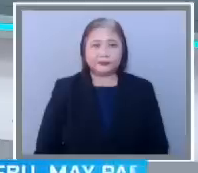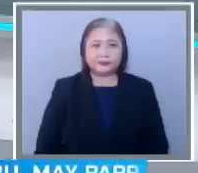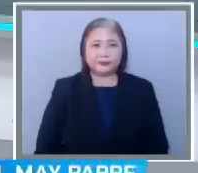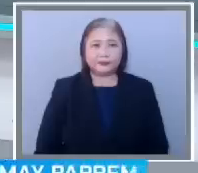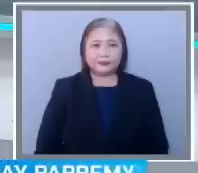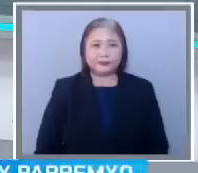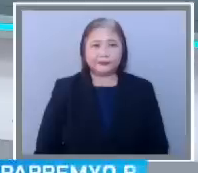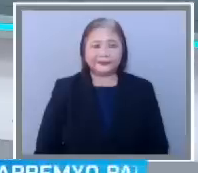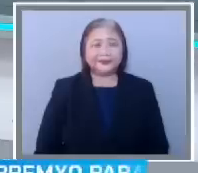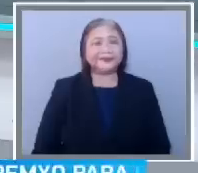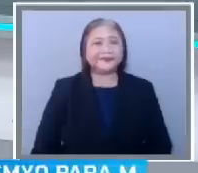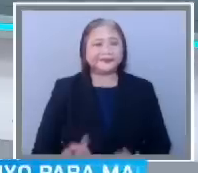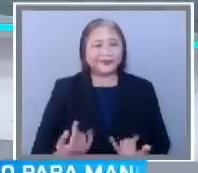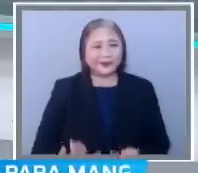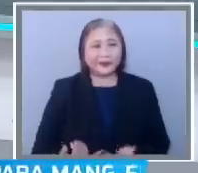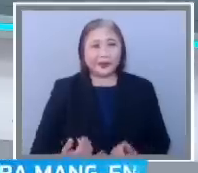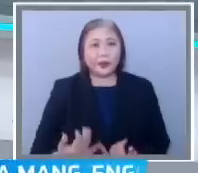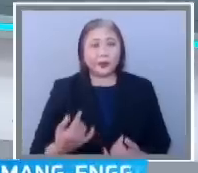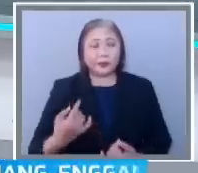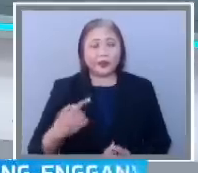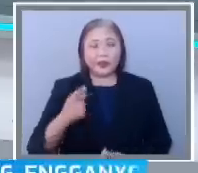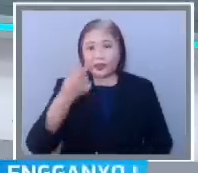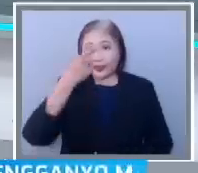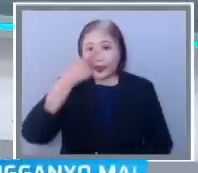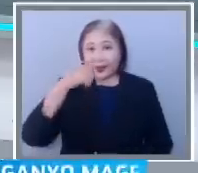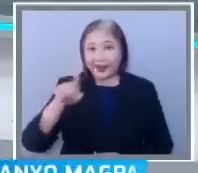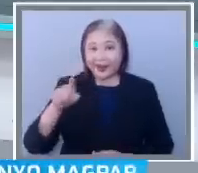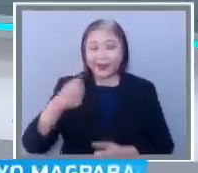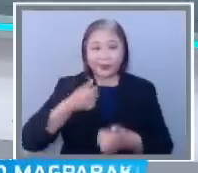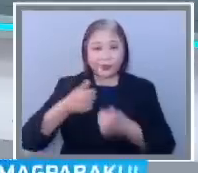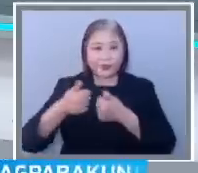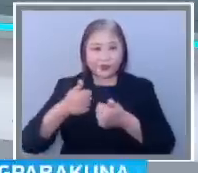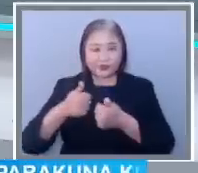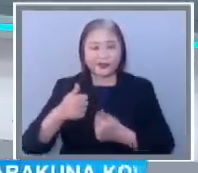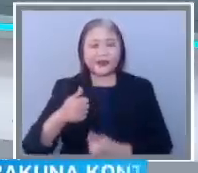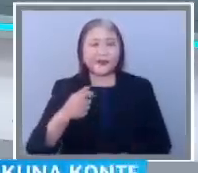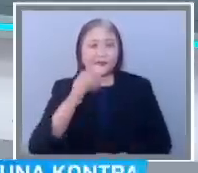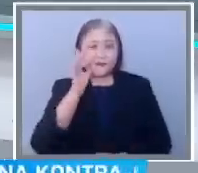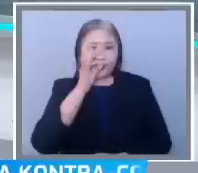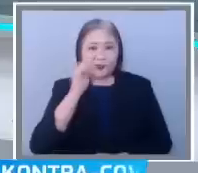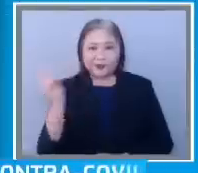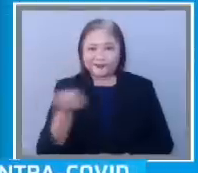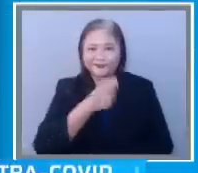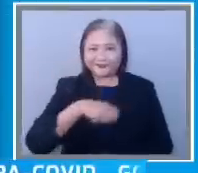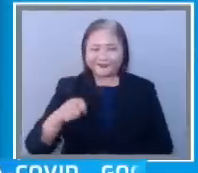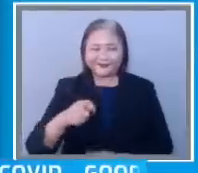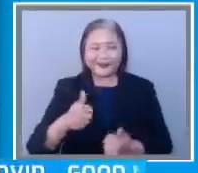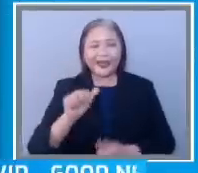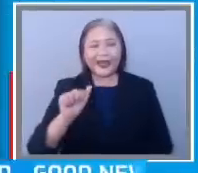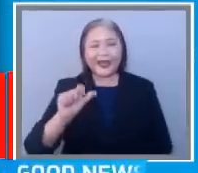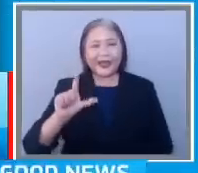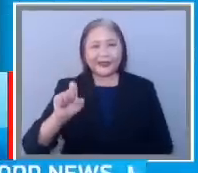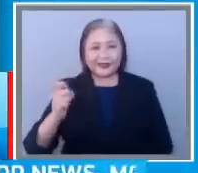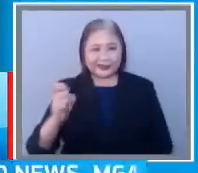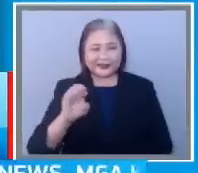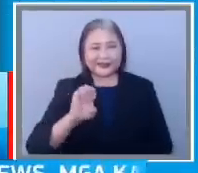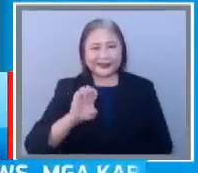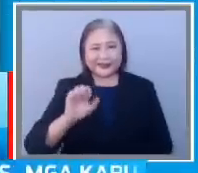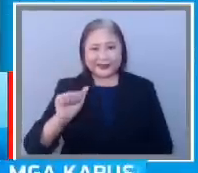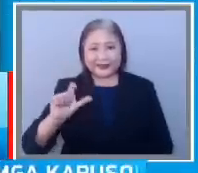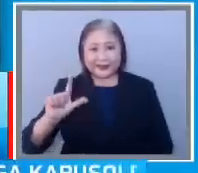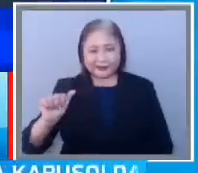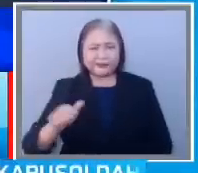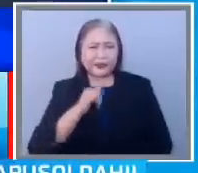Pasok sa main draw ng Thailand Open ang Filipino tennis ace na si Alex Ayala. Tinalo po niya kasi kahapon ang pambato